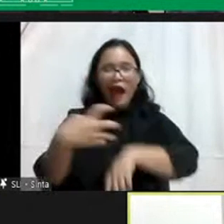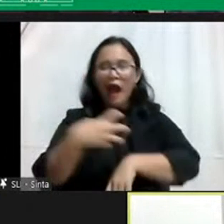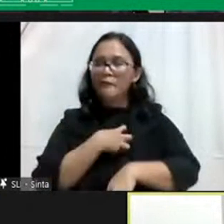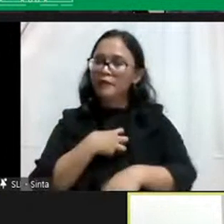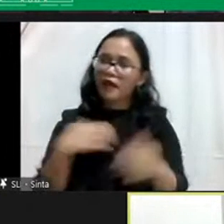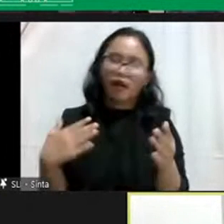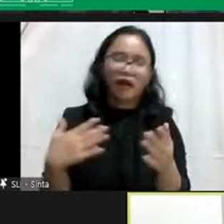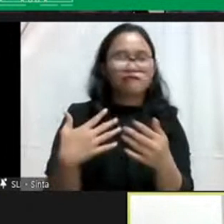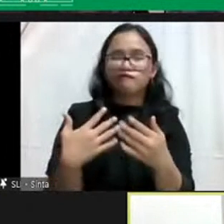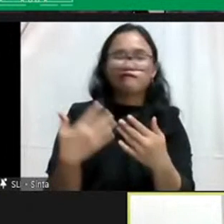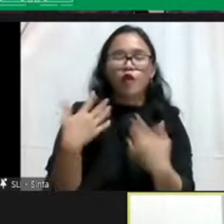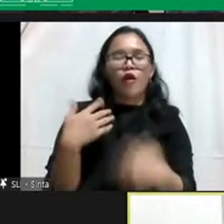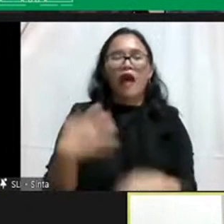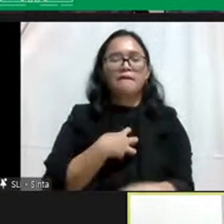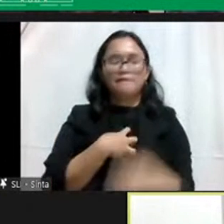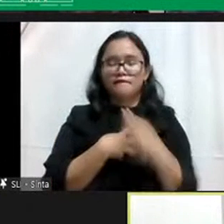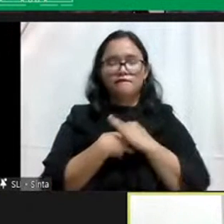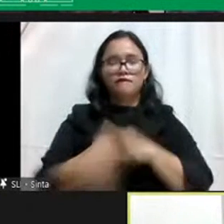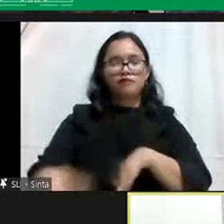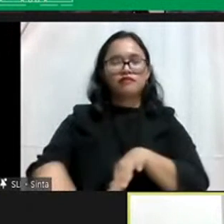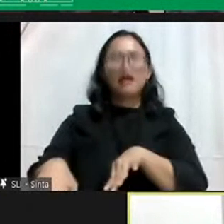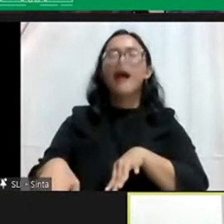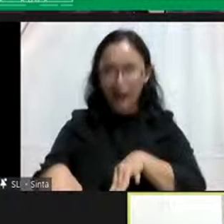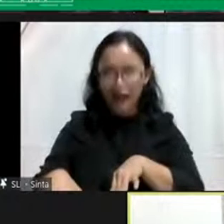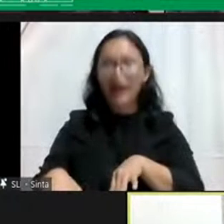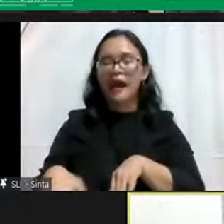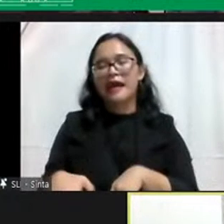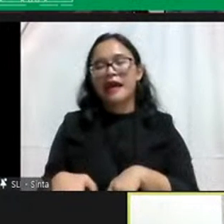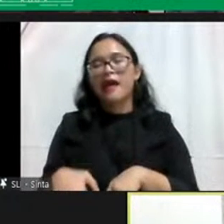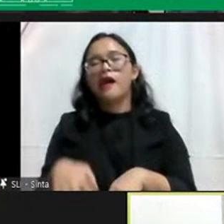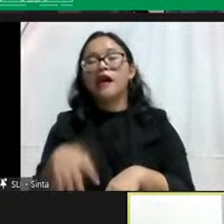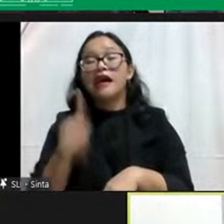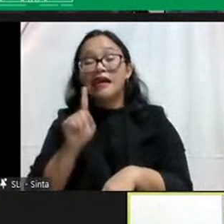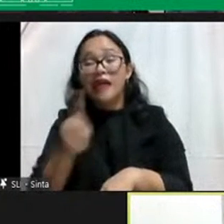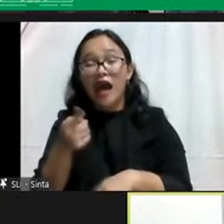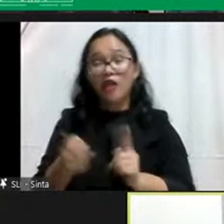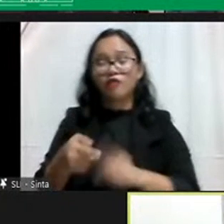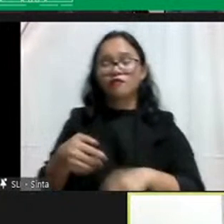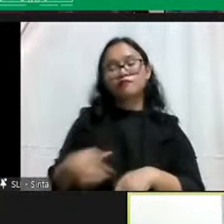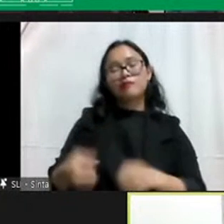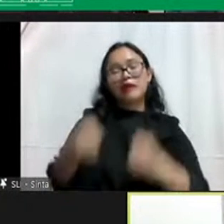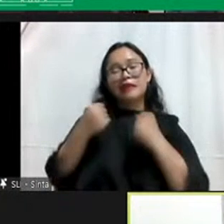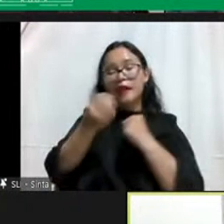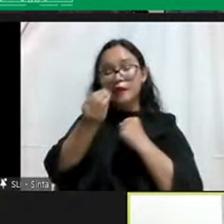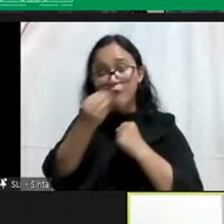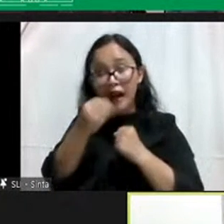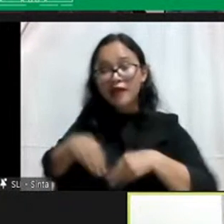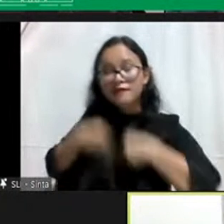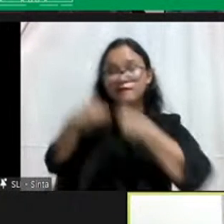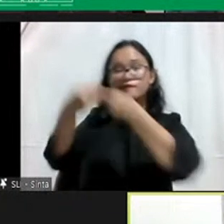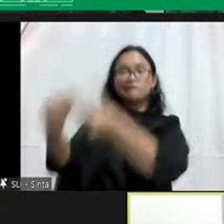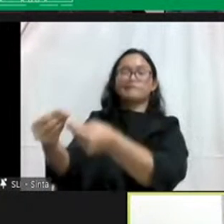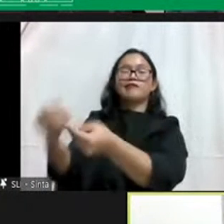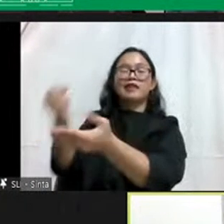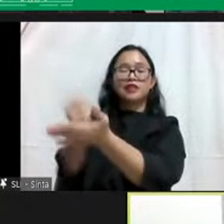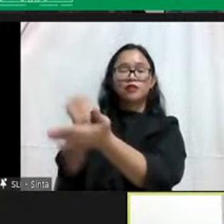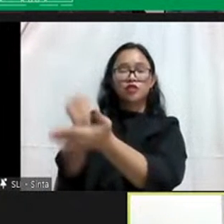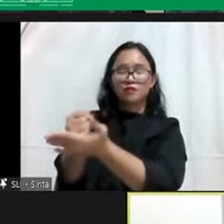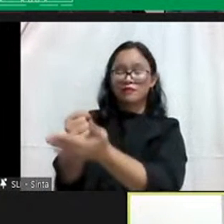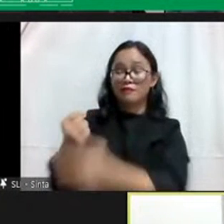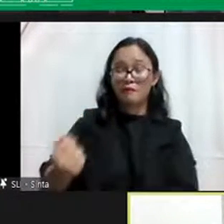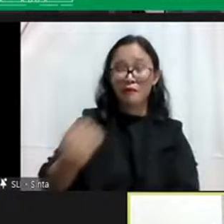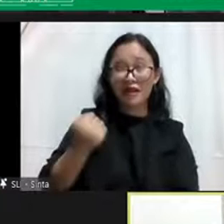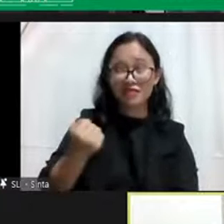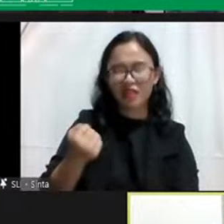loh karena kalau ketahanan pangan ini diserahkan pada pasar maka ini akan punya resiko besar sebetulnya dari